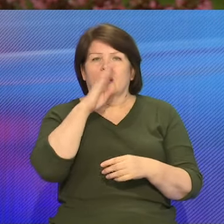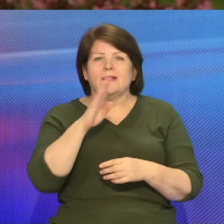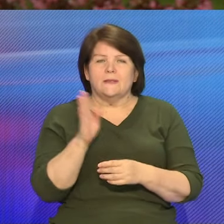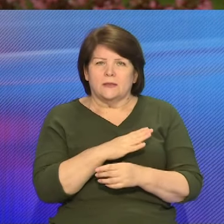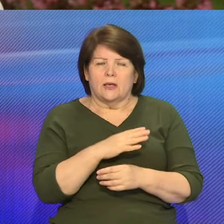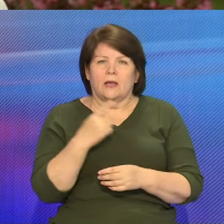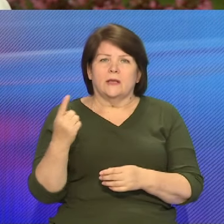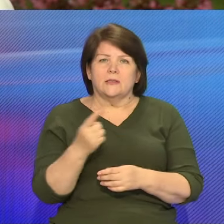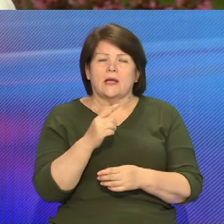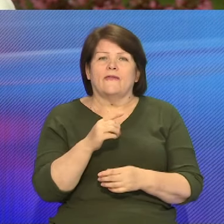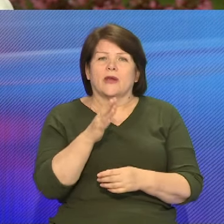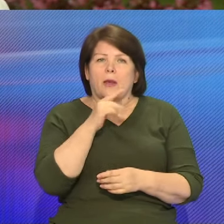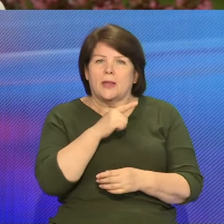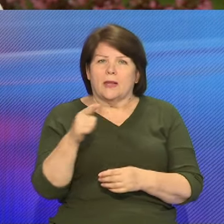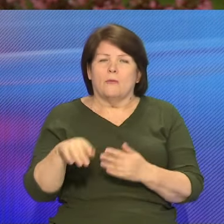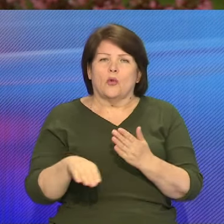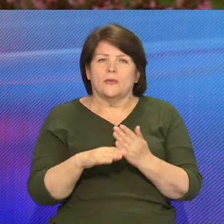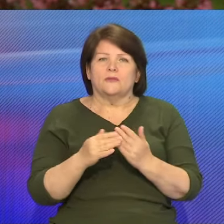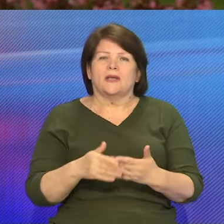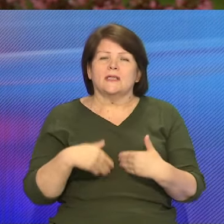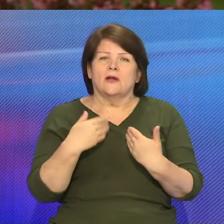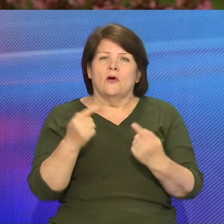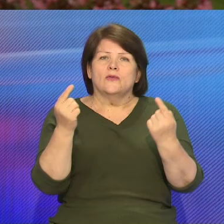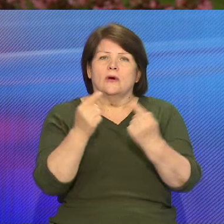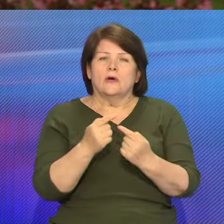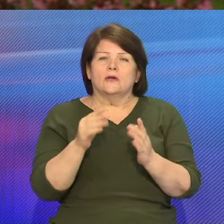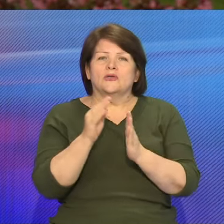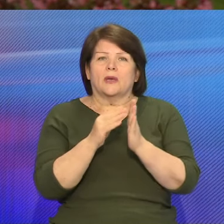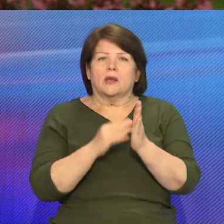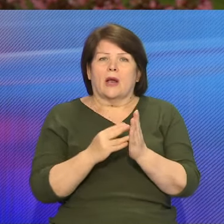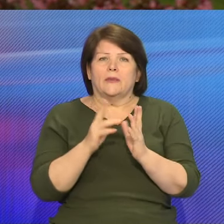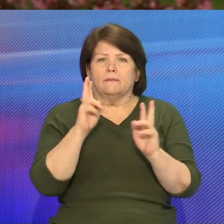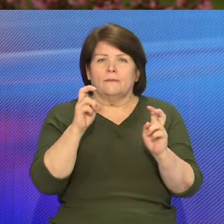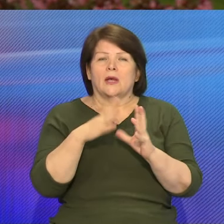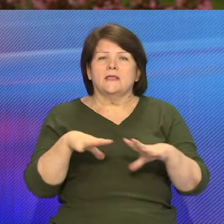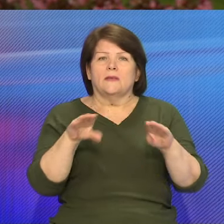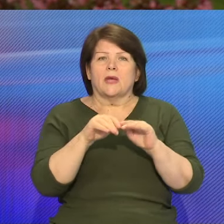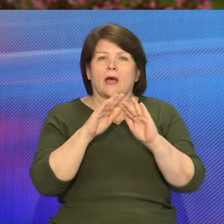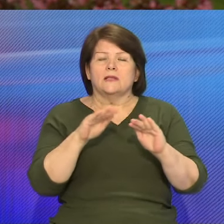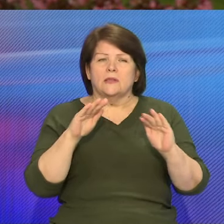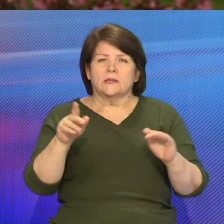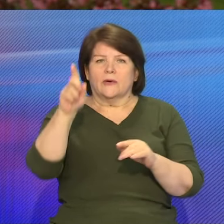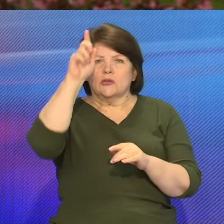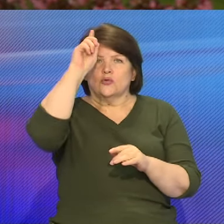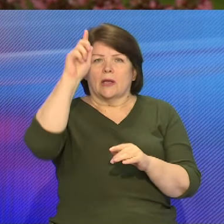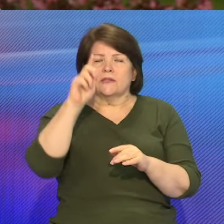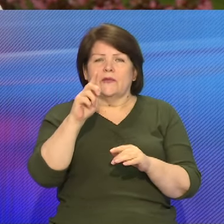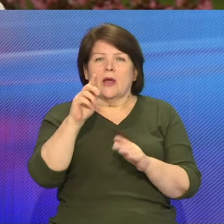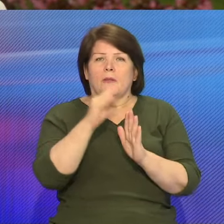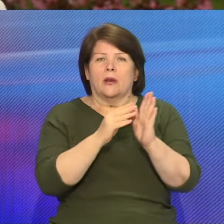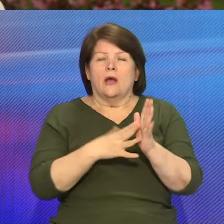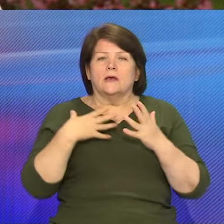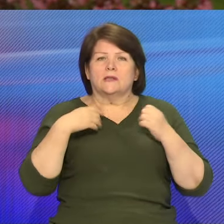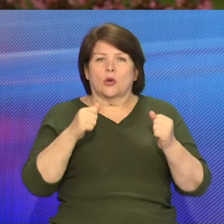Единовременная материальная помощь предоставляется в соответствии с подпрограммой «Семья и детство», государственной программы «Здоровье народа